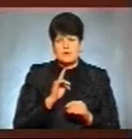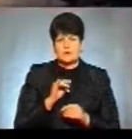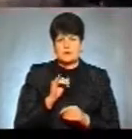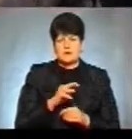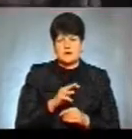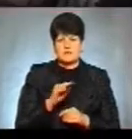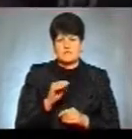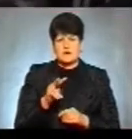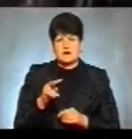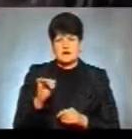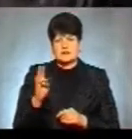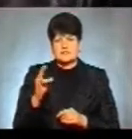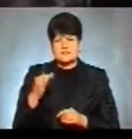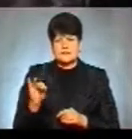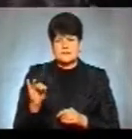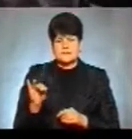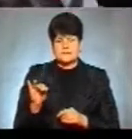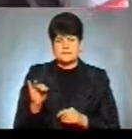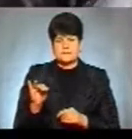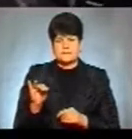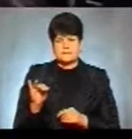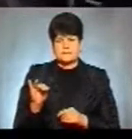Фалінський. Світильника там залишаємо. Час.